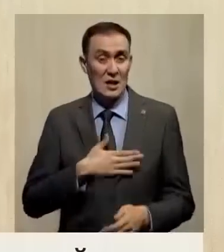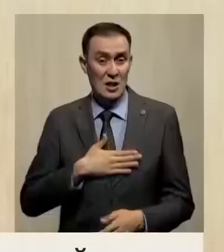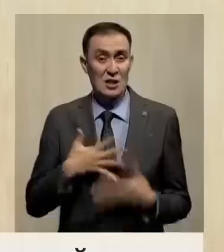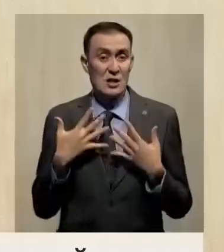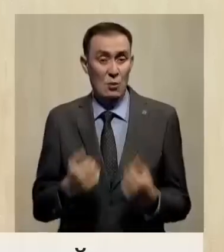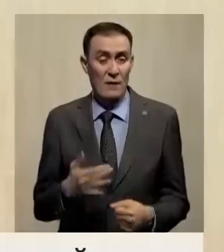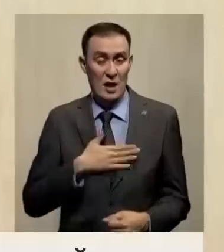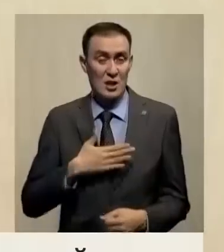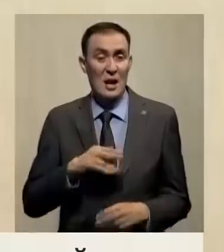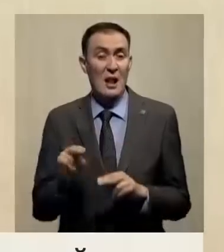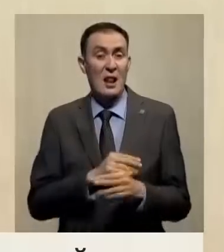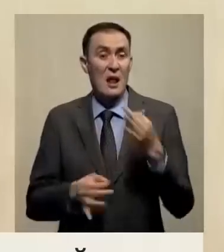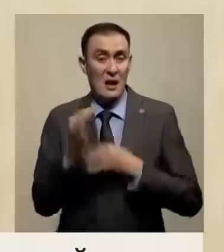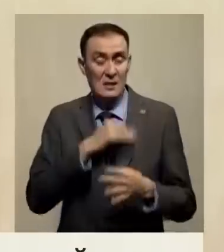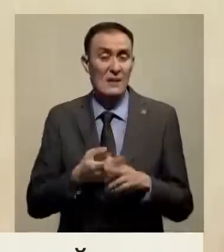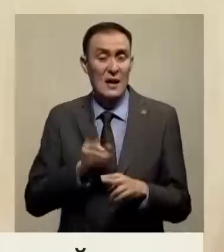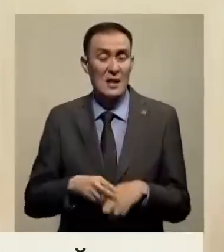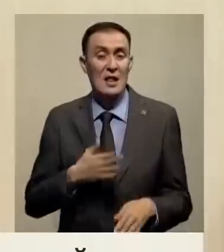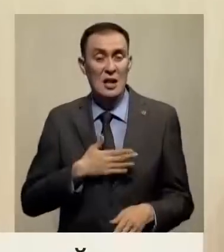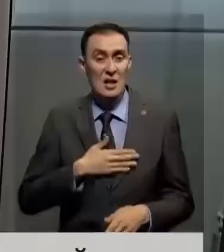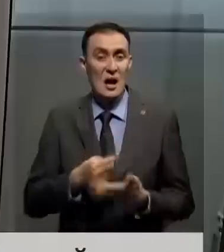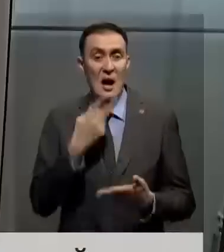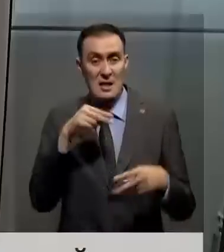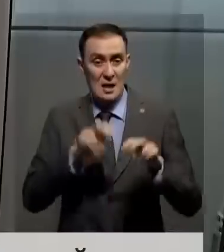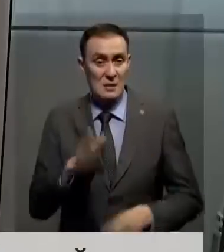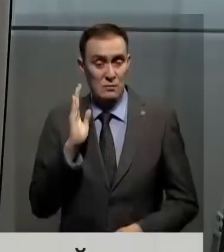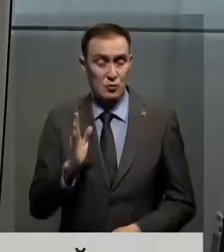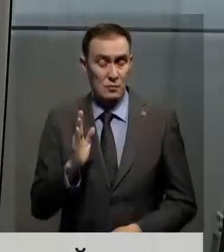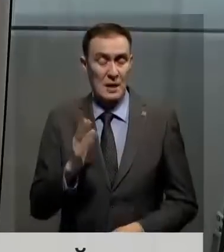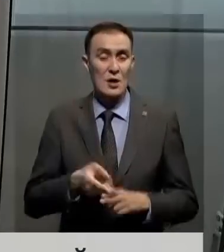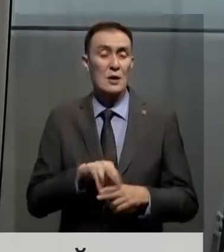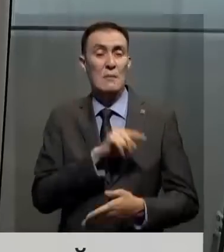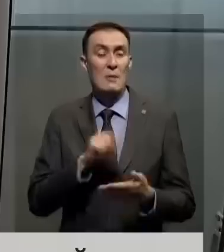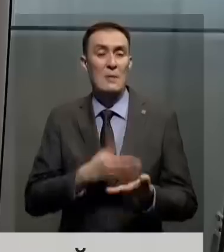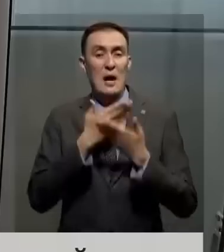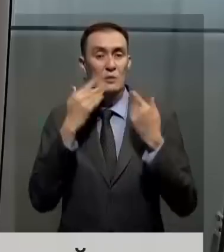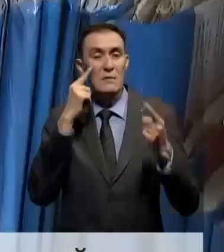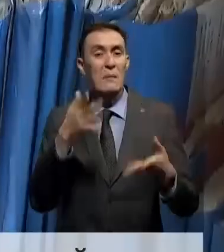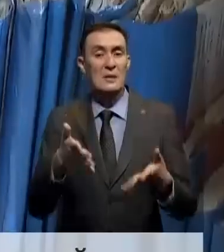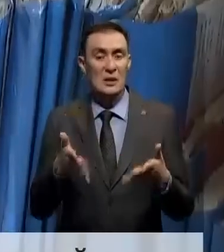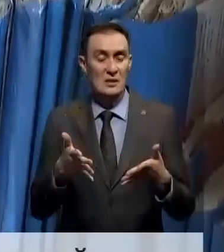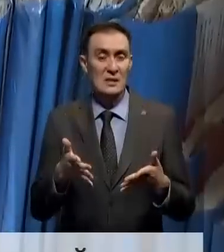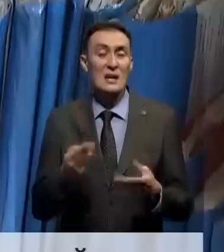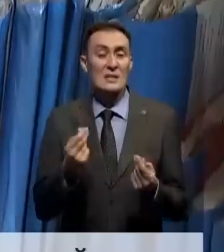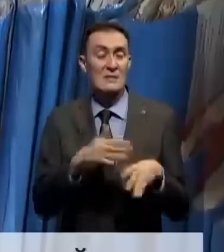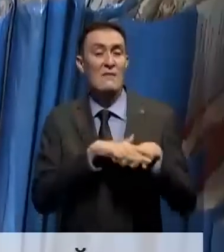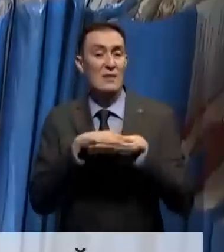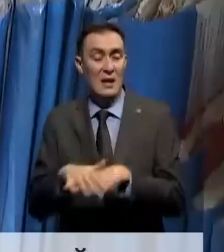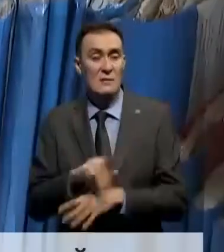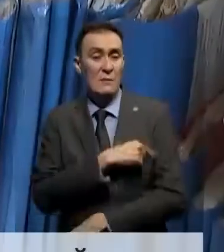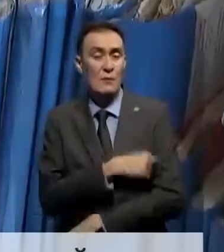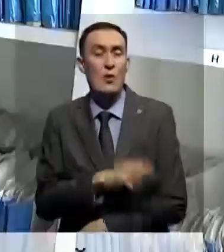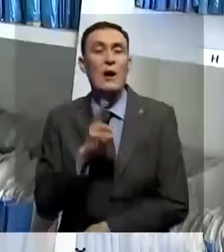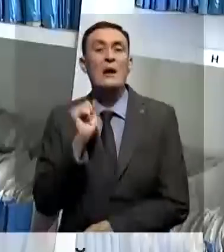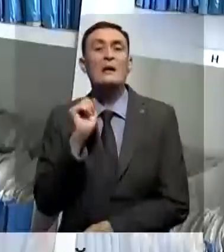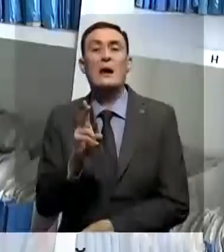здоровье, это наши с вами лекарства, это наши с вами анализы. Еще одна проблема – отсутствие прозрачности. Средства хоть и выделяют поликлиникам, но